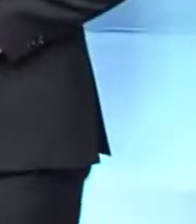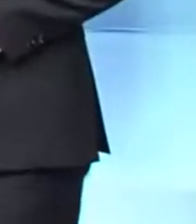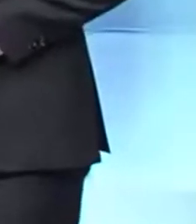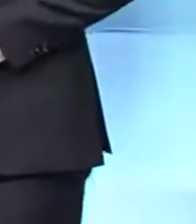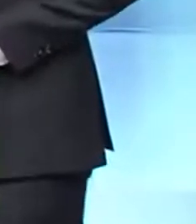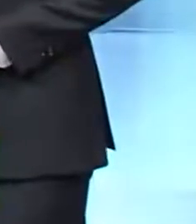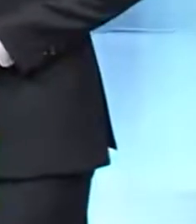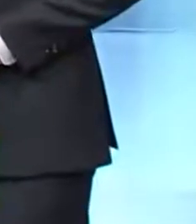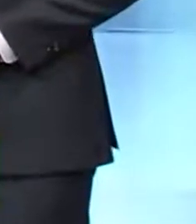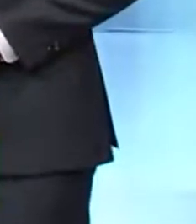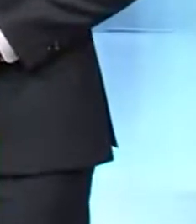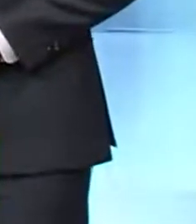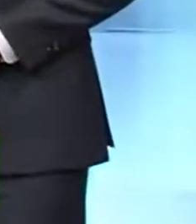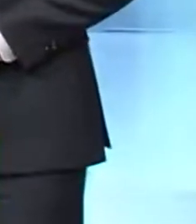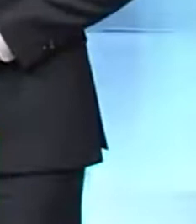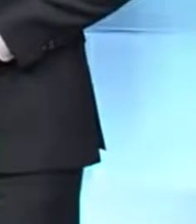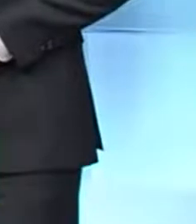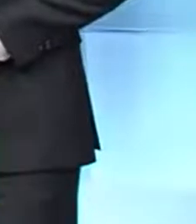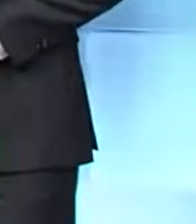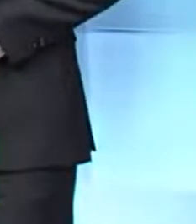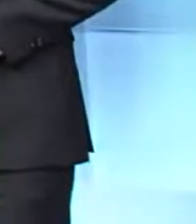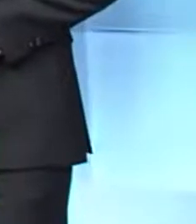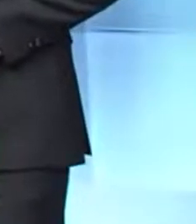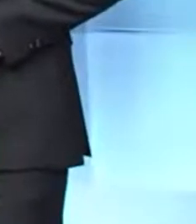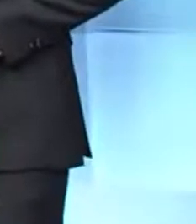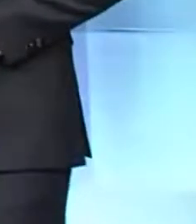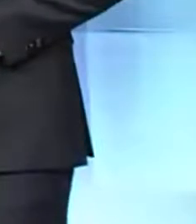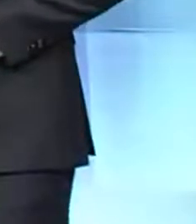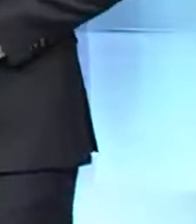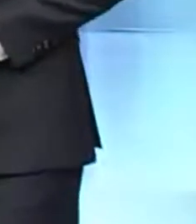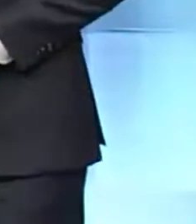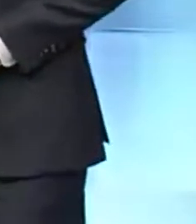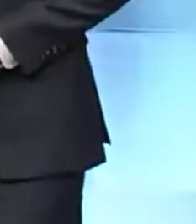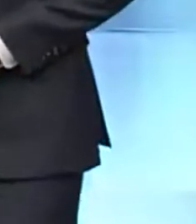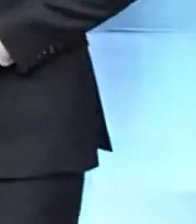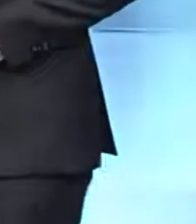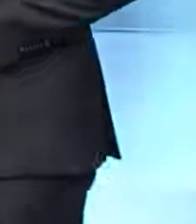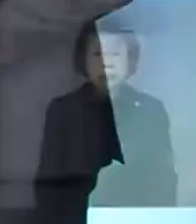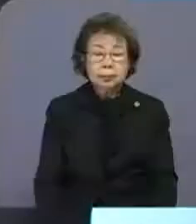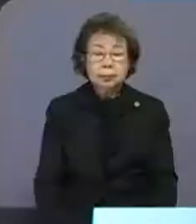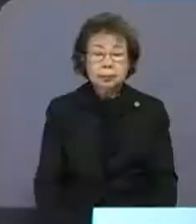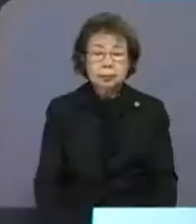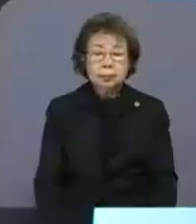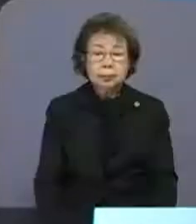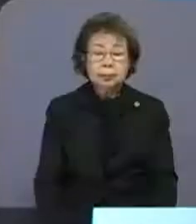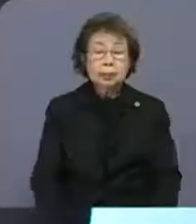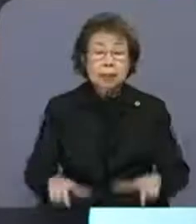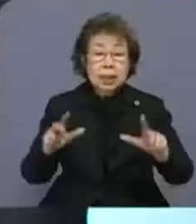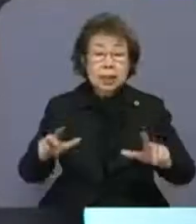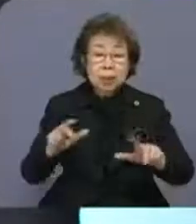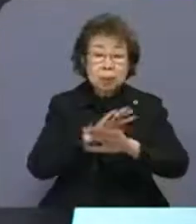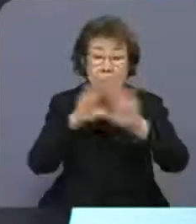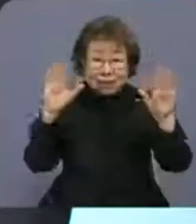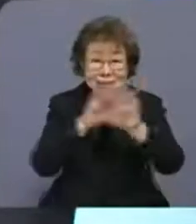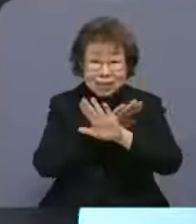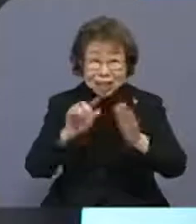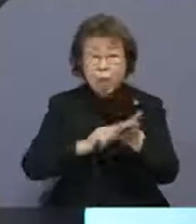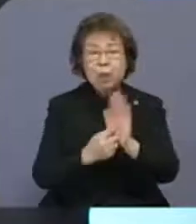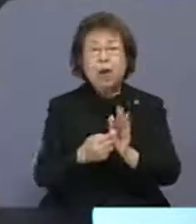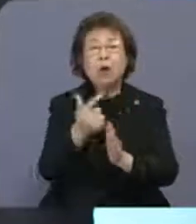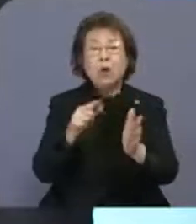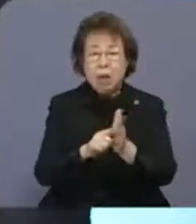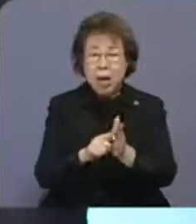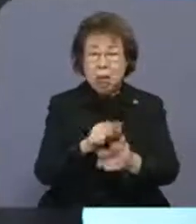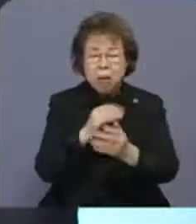지금 영국에선 기후변화와 관련해 한 회의가 열리고 있습니다 세계 100여 개 나라 정상들이 참석하기도 있죠 지구가 더